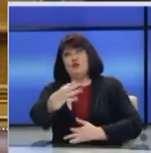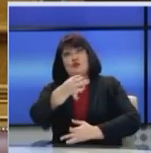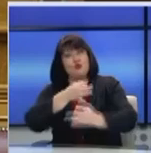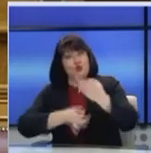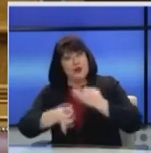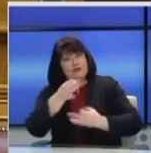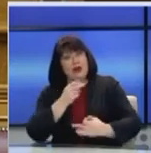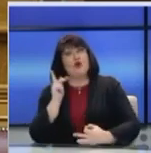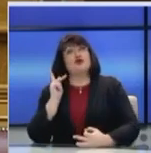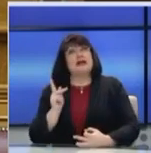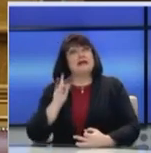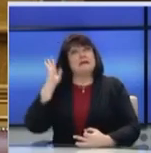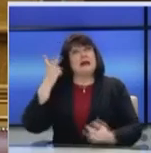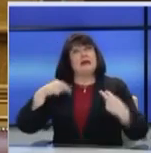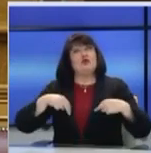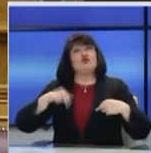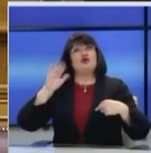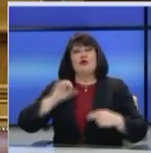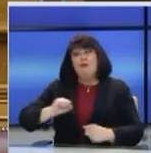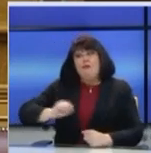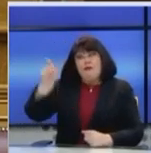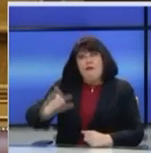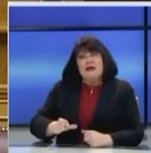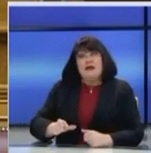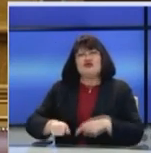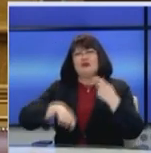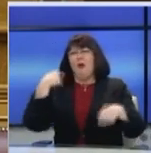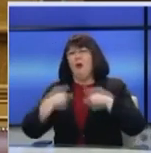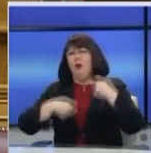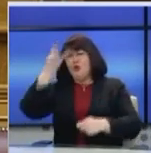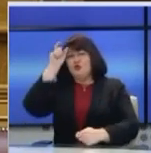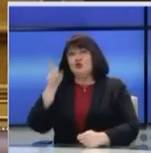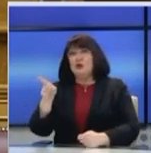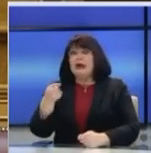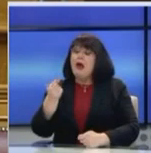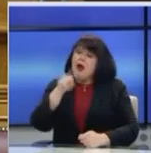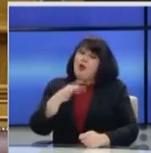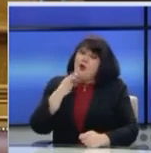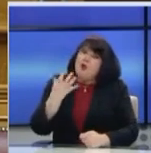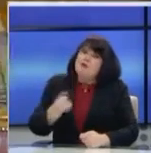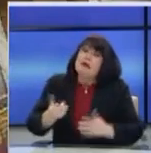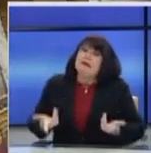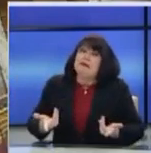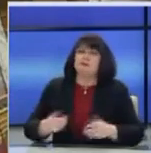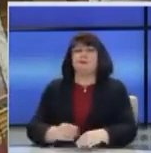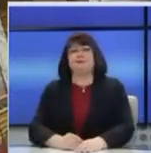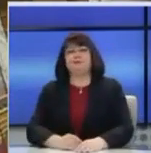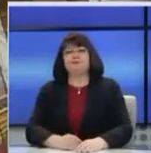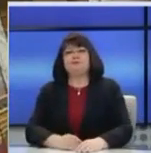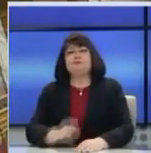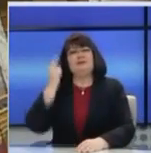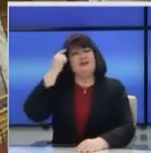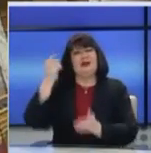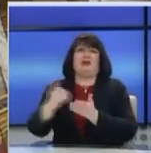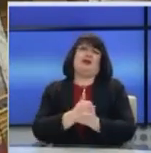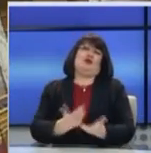το οποίο λέει ο κύριος Κοντζιάς, ότι φοβηθήκατε πιθανές αντιδράσεις? Ή υπήρχε κάποιος άλλος λόγος? Σε κάθε περίπτωση πάντως είναι, νομίζω,